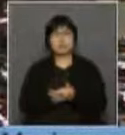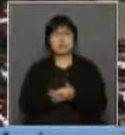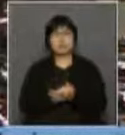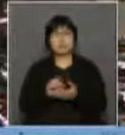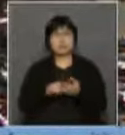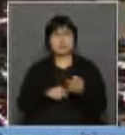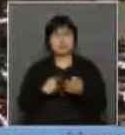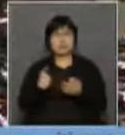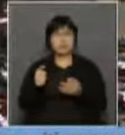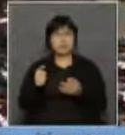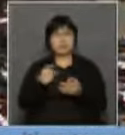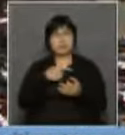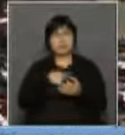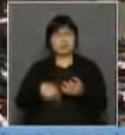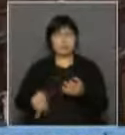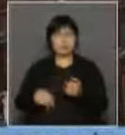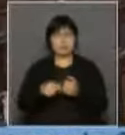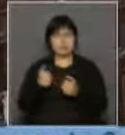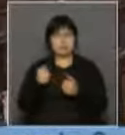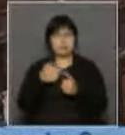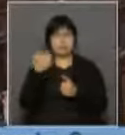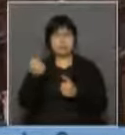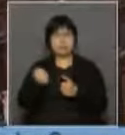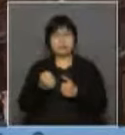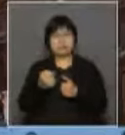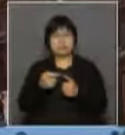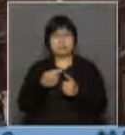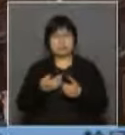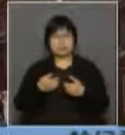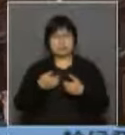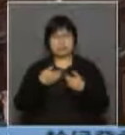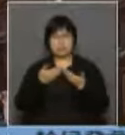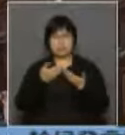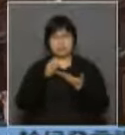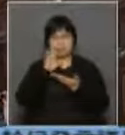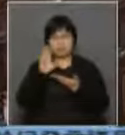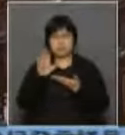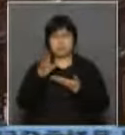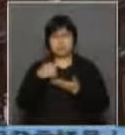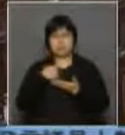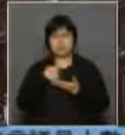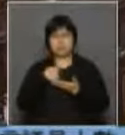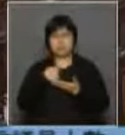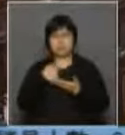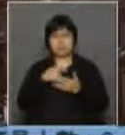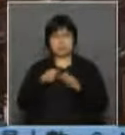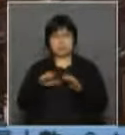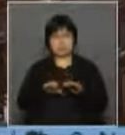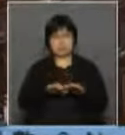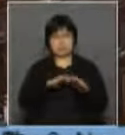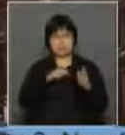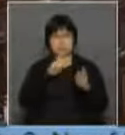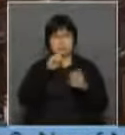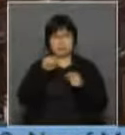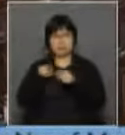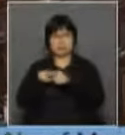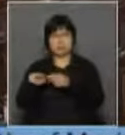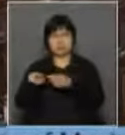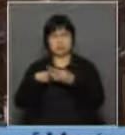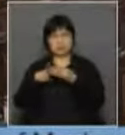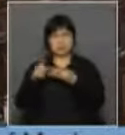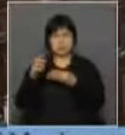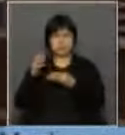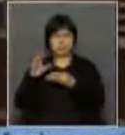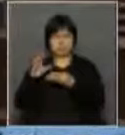謝偉俊議員。 多謝主席。主席，我都首先想申報一下咧，我就喺最開始嘅時候咧，都有同阿黃維基先生